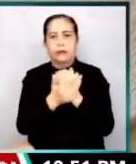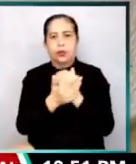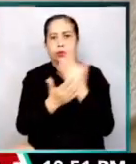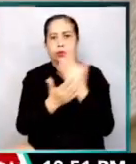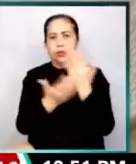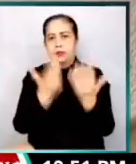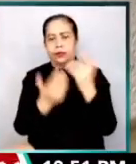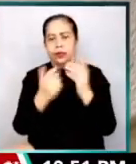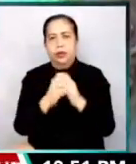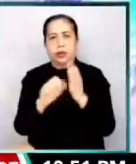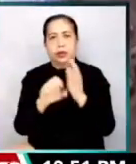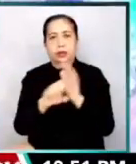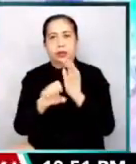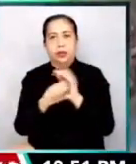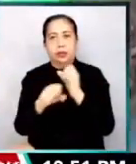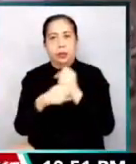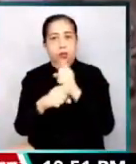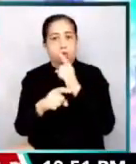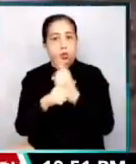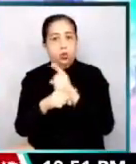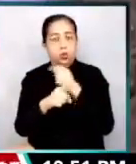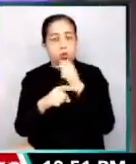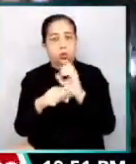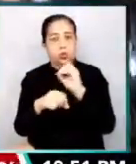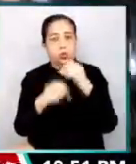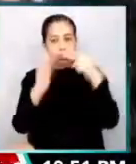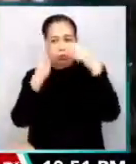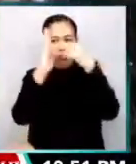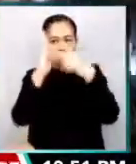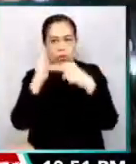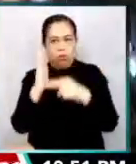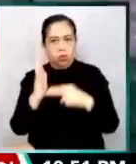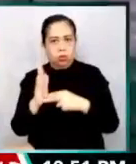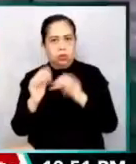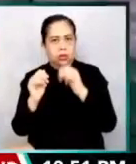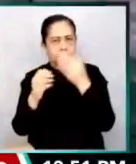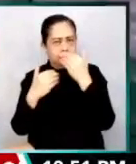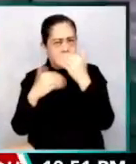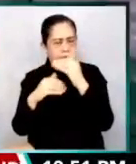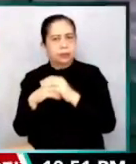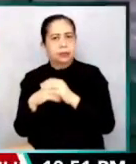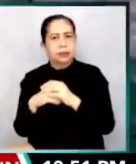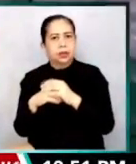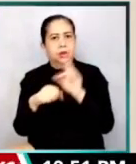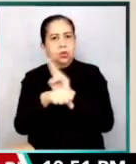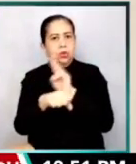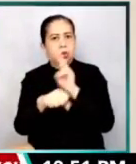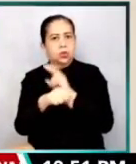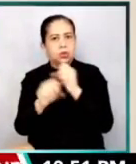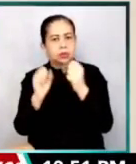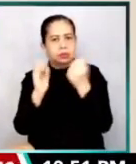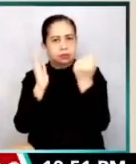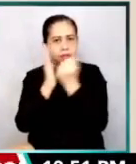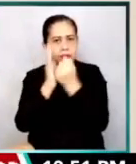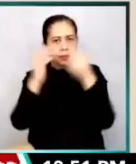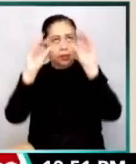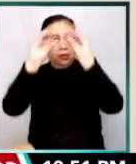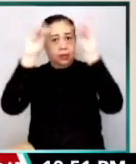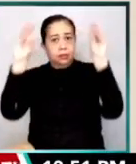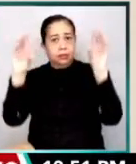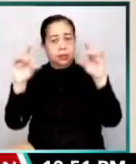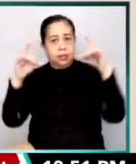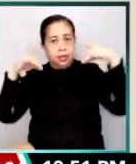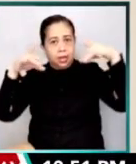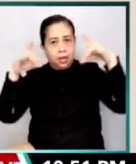Gaya ng pagtitiyak na hindi overloaded ang electrical outlets, paggamit ng may safety seal na Christmas lights at iba pang